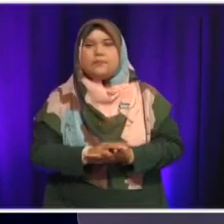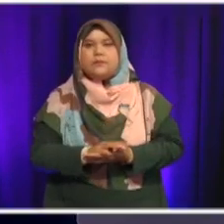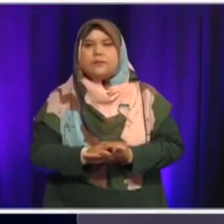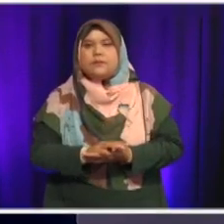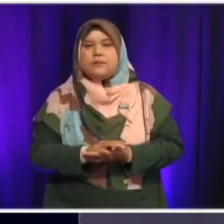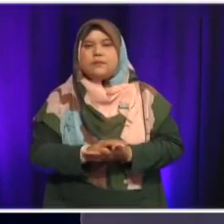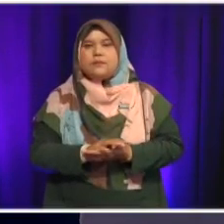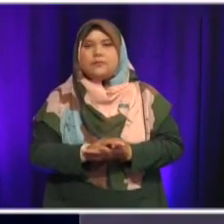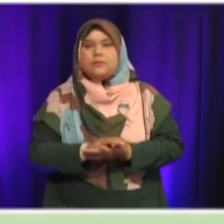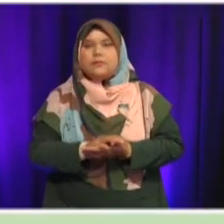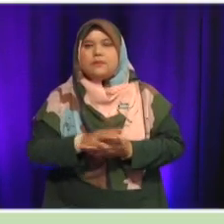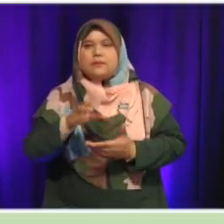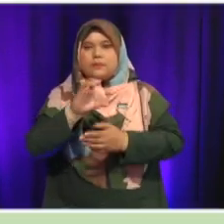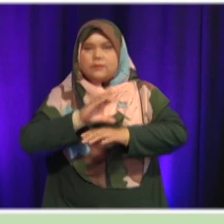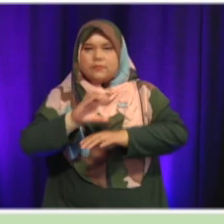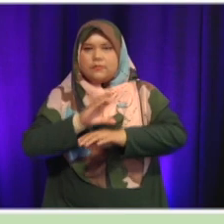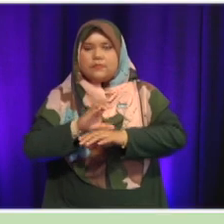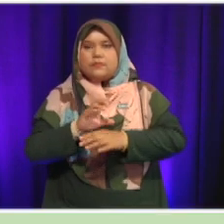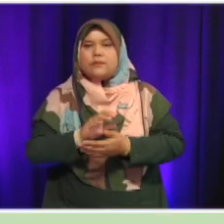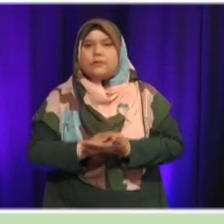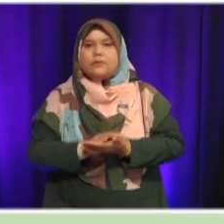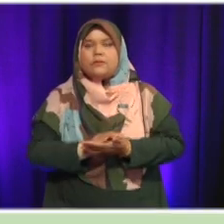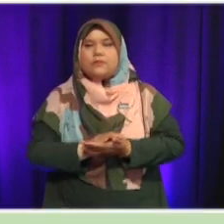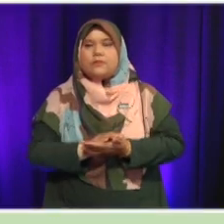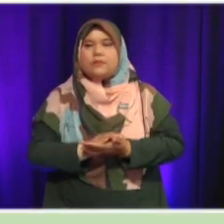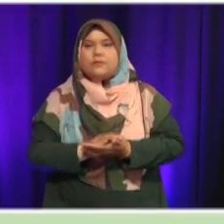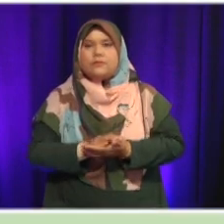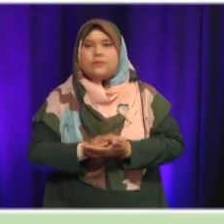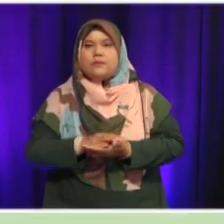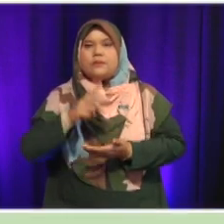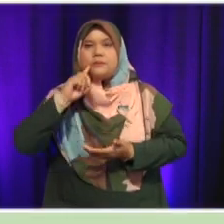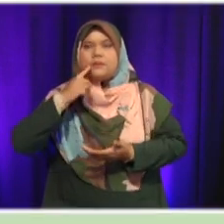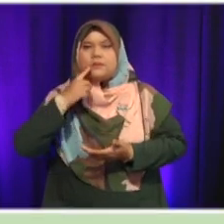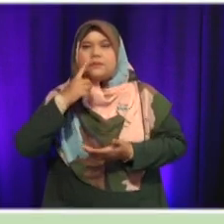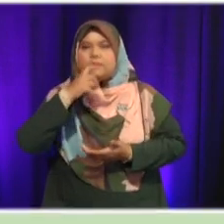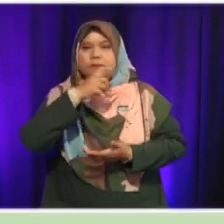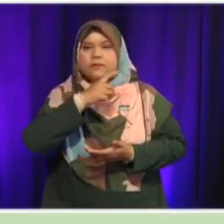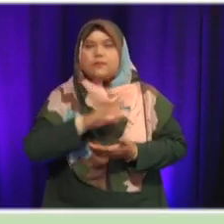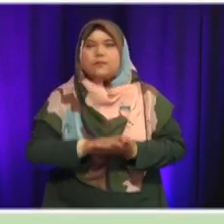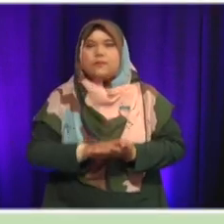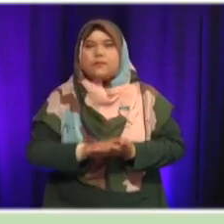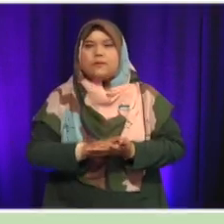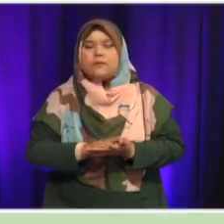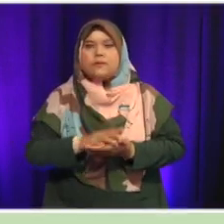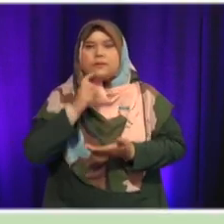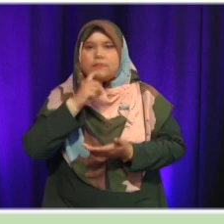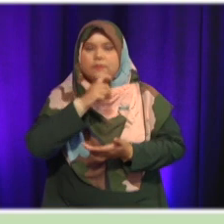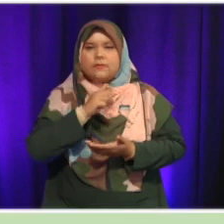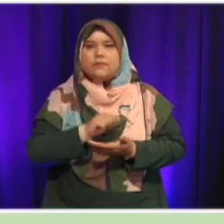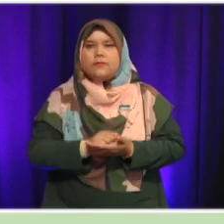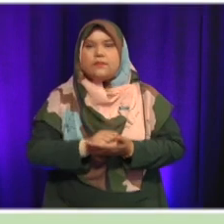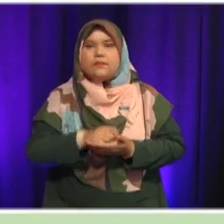covece susu baik dan juga berteh beras atau konflik hancur atau